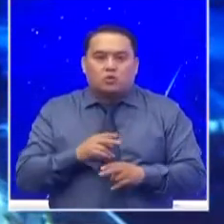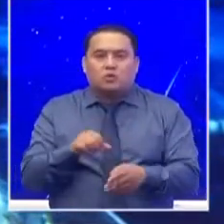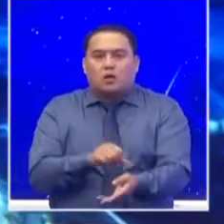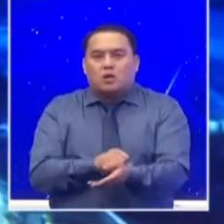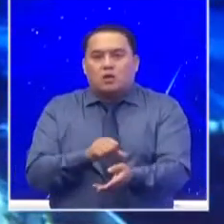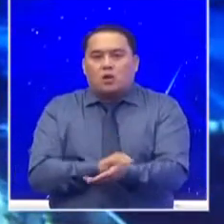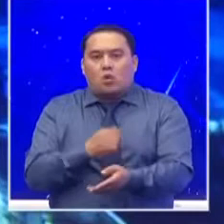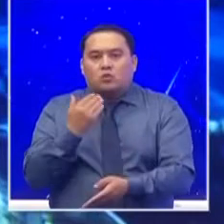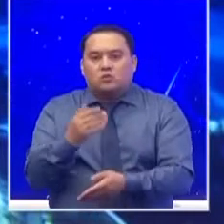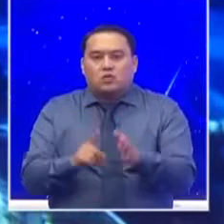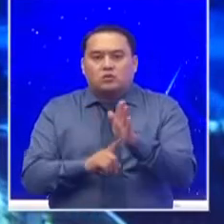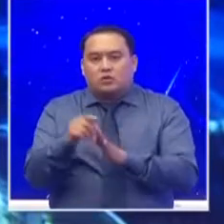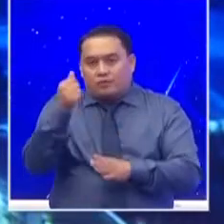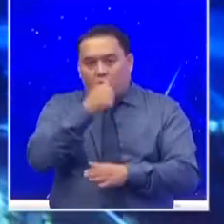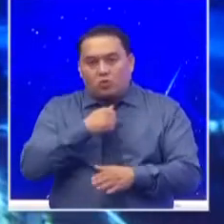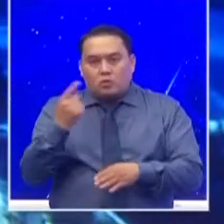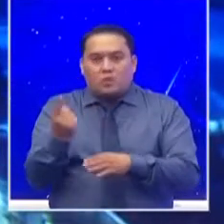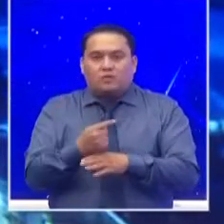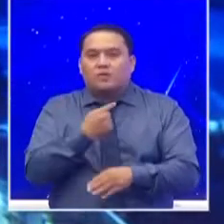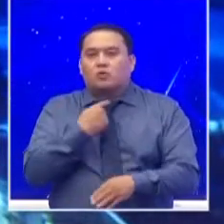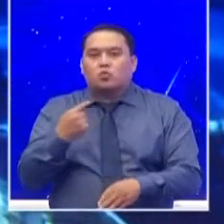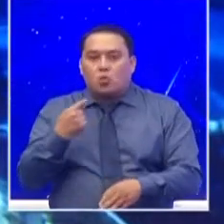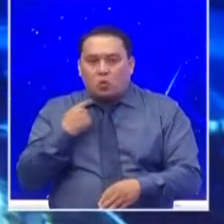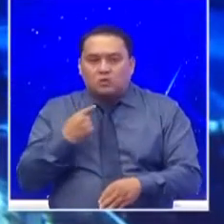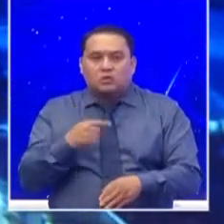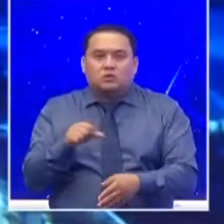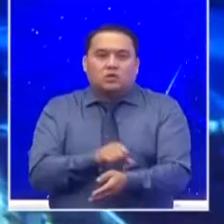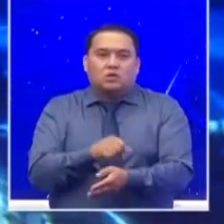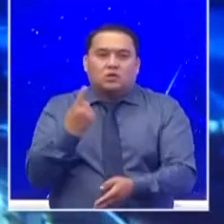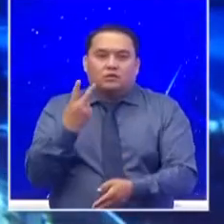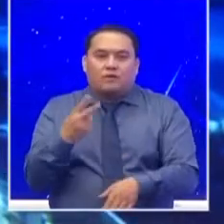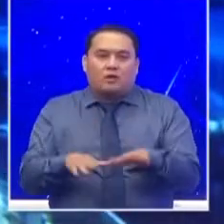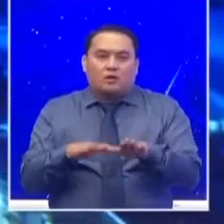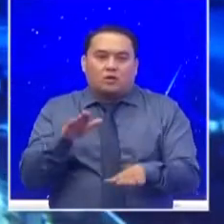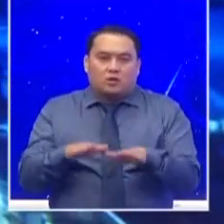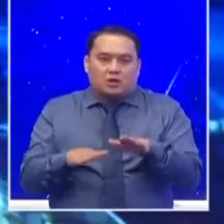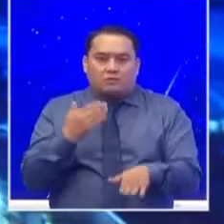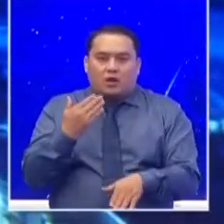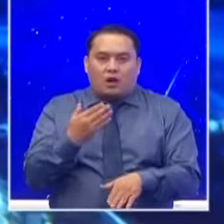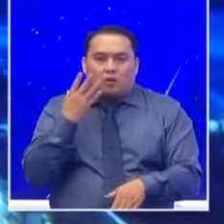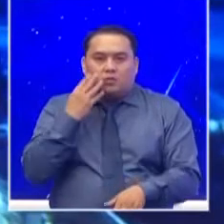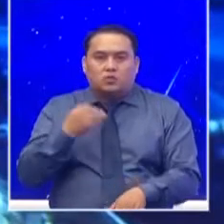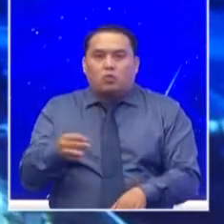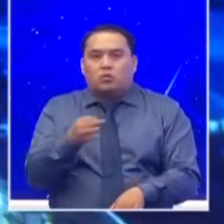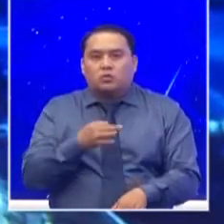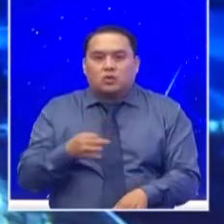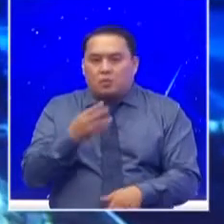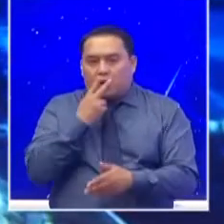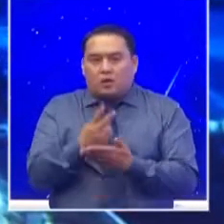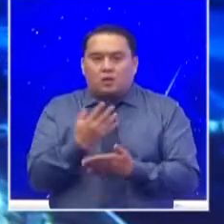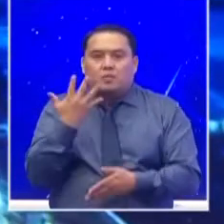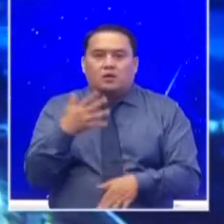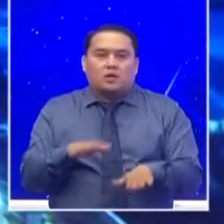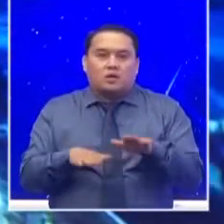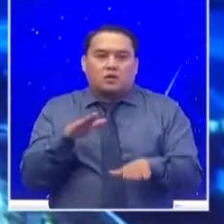наркодилерами. Так, с начала года впервые в Талдыкургане изъято 2 килограмма синтетики. В Алматинской области данный показатель